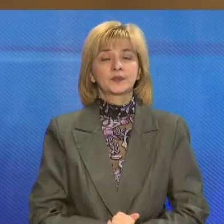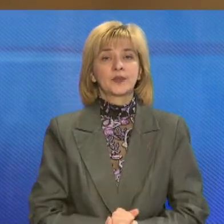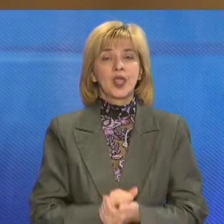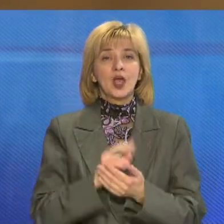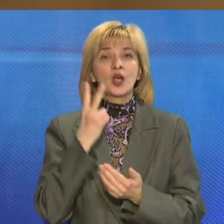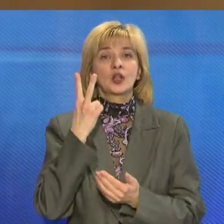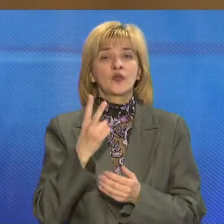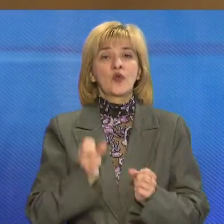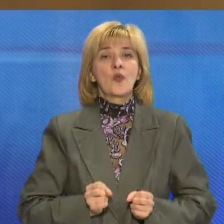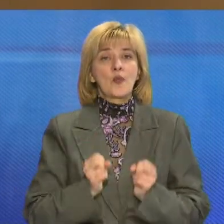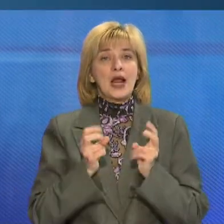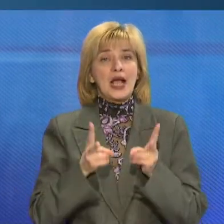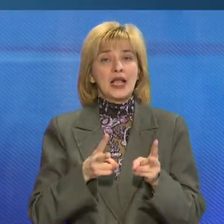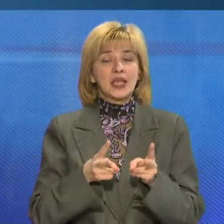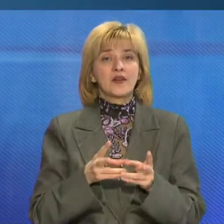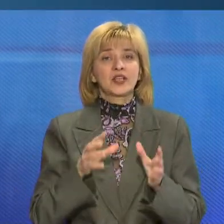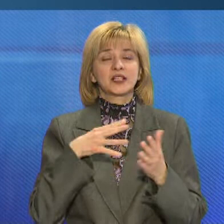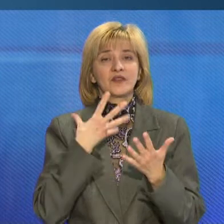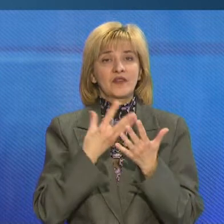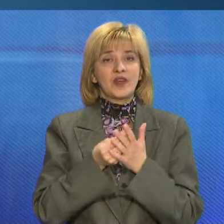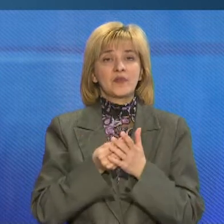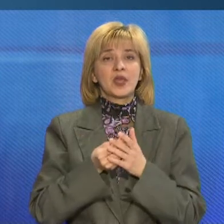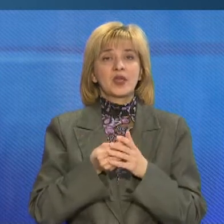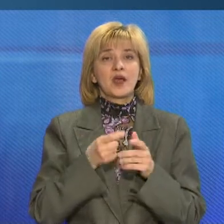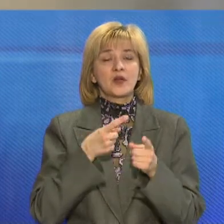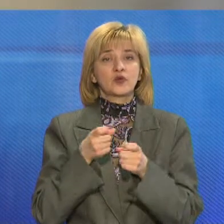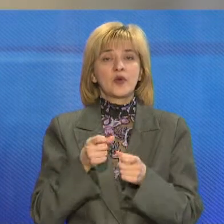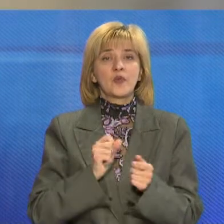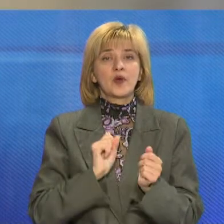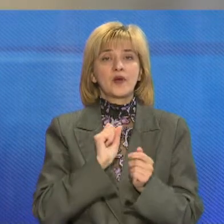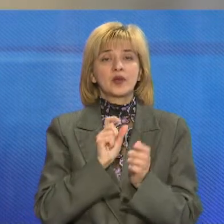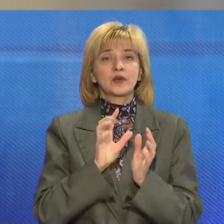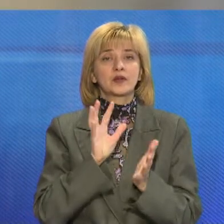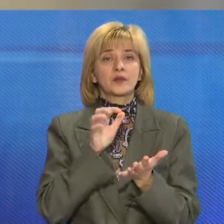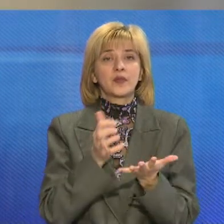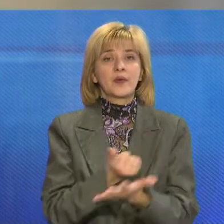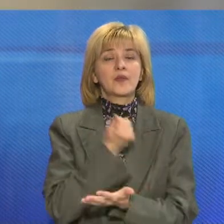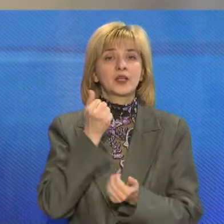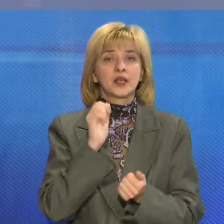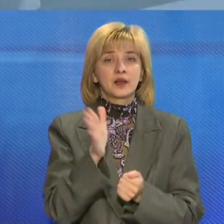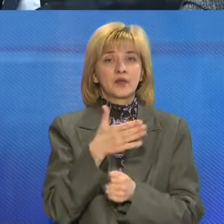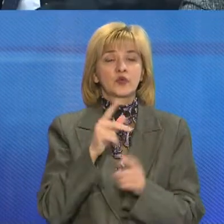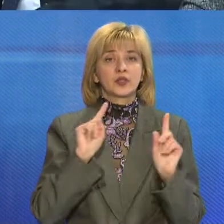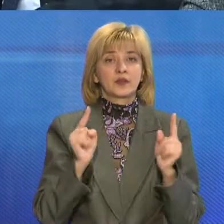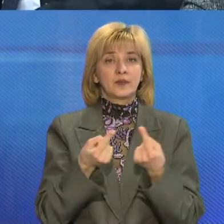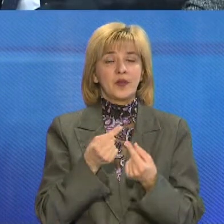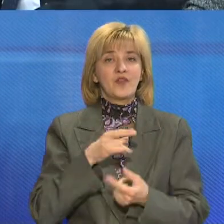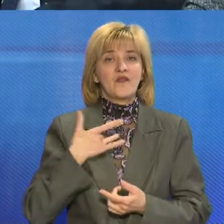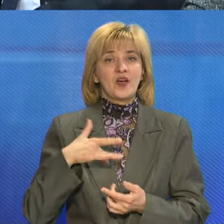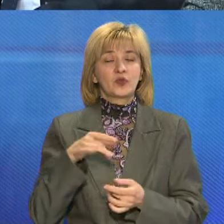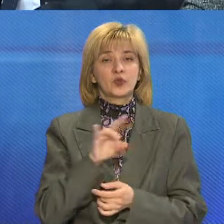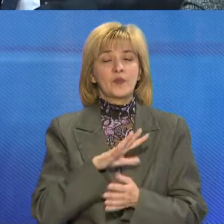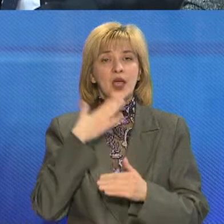Двух браканьераў з самаробнымі прыладамі, прызначанымі глушыць рыбу токам, затрымалі ў Навагрудскім раёне. І каля